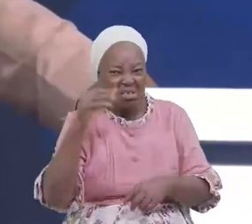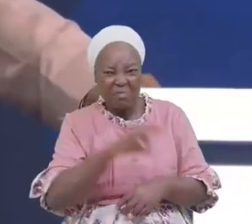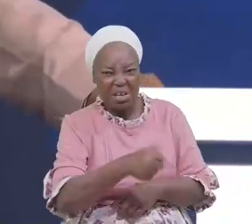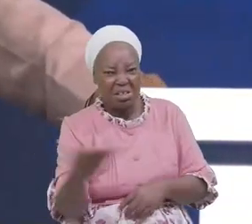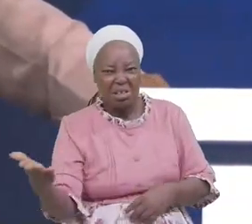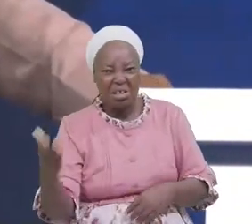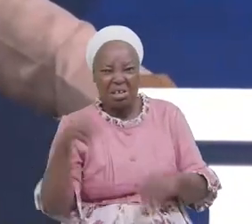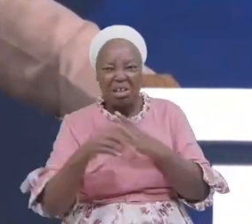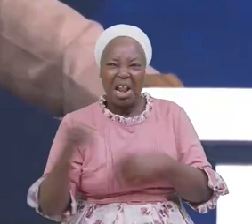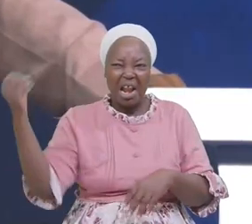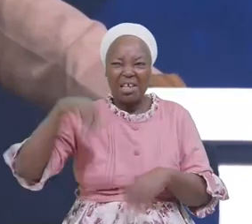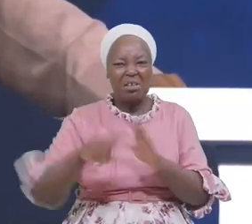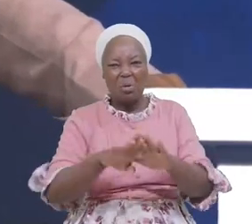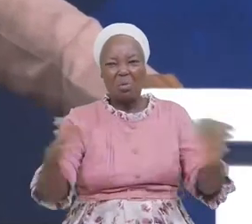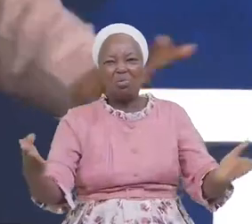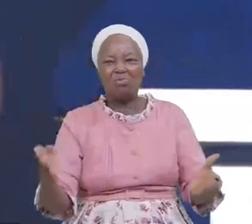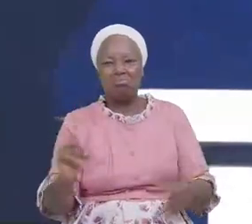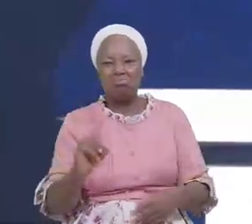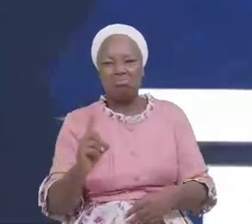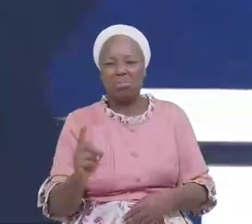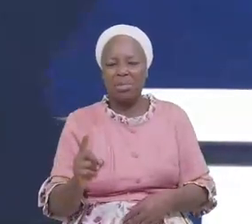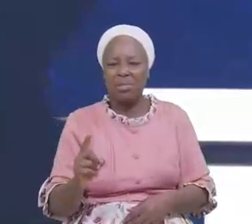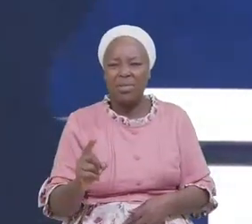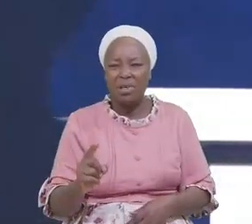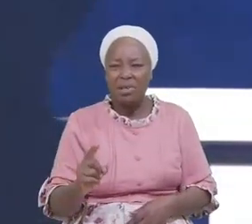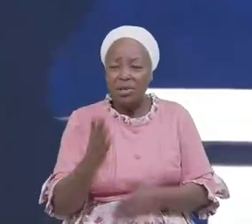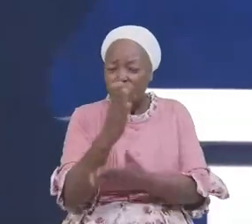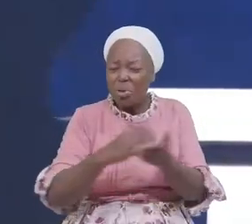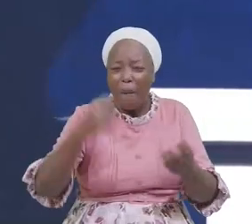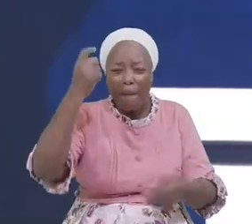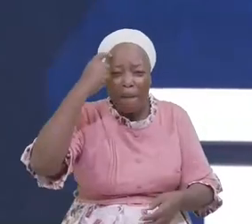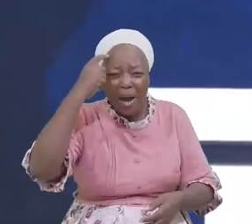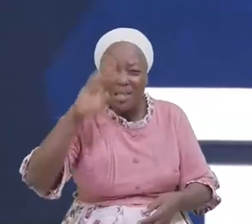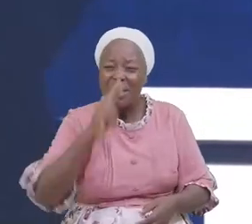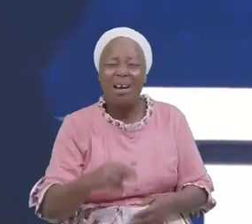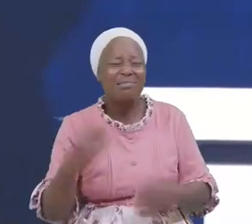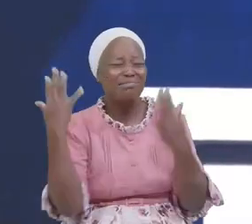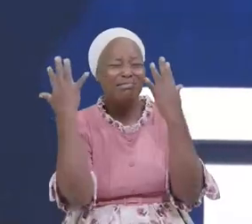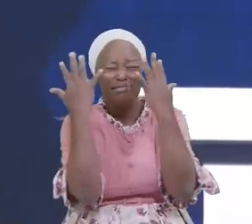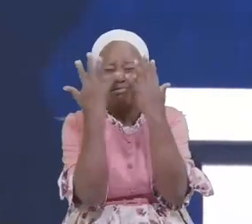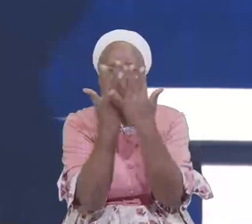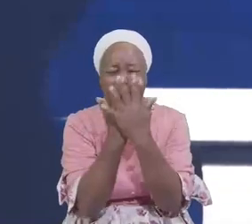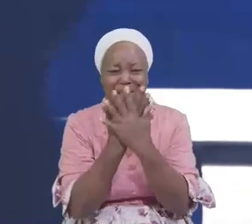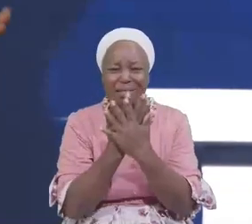Il ne peut pas penser à quelque chose qui est dans la lumière. Certaines pensées sont assombries.